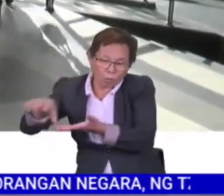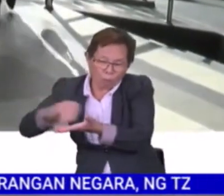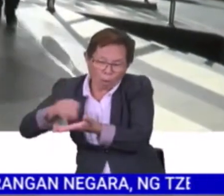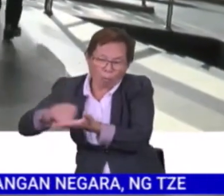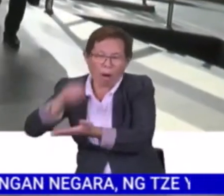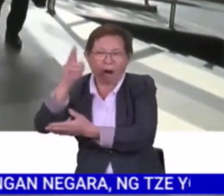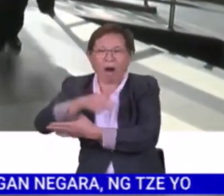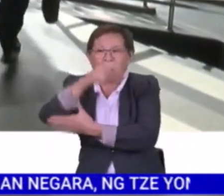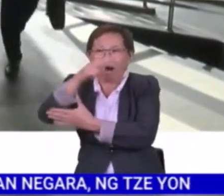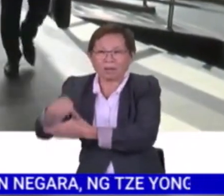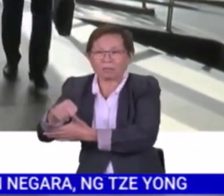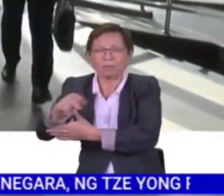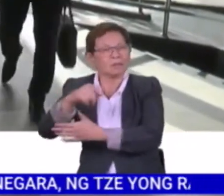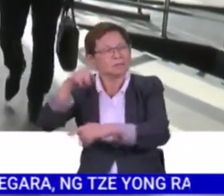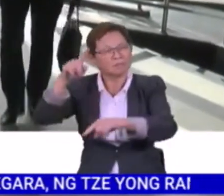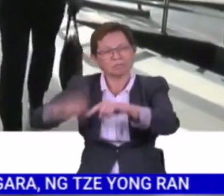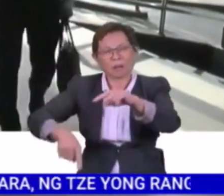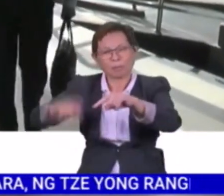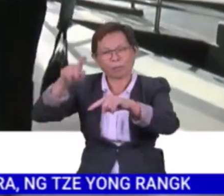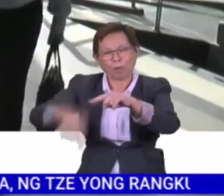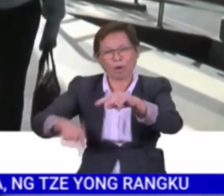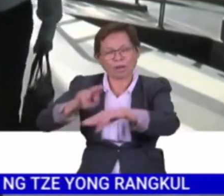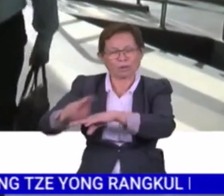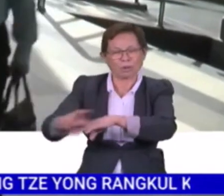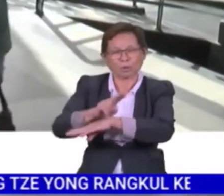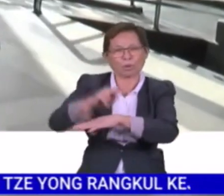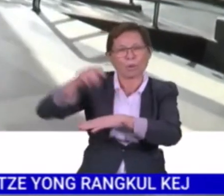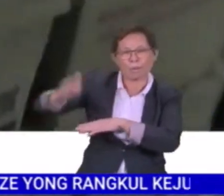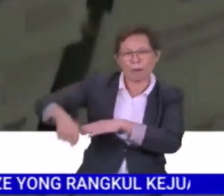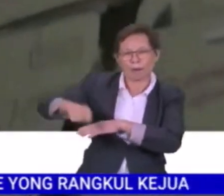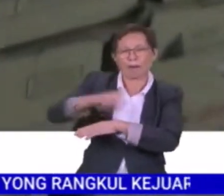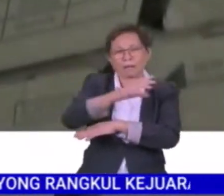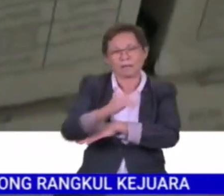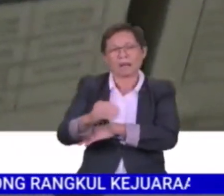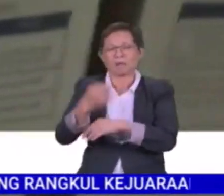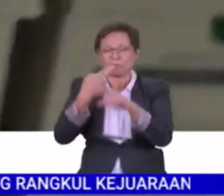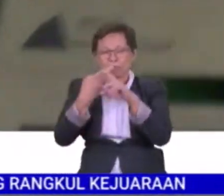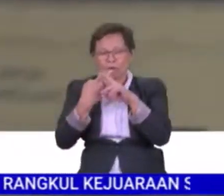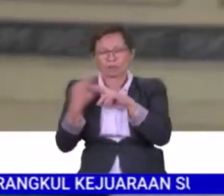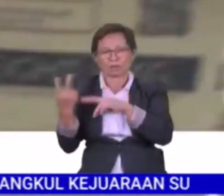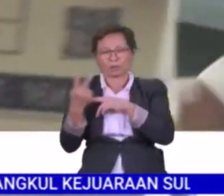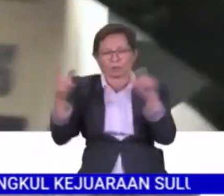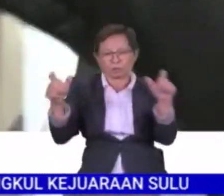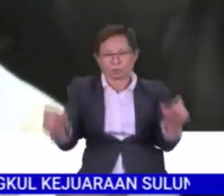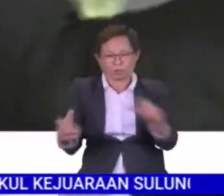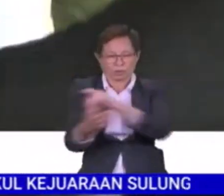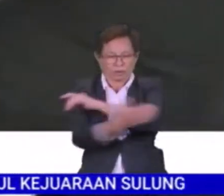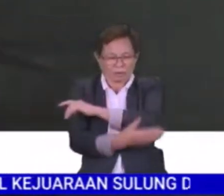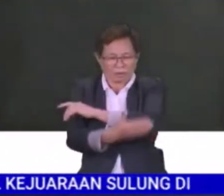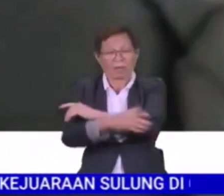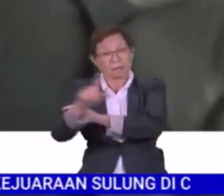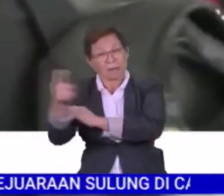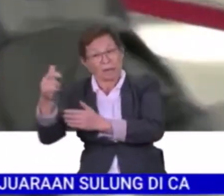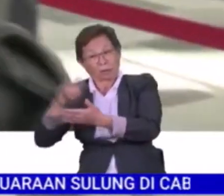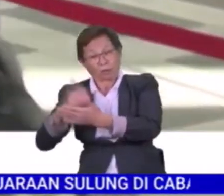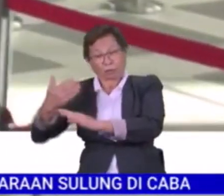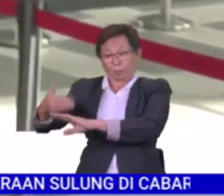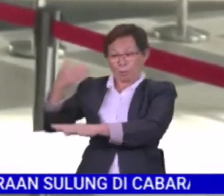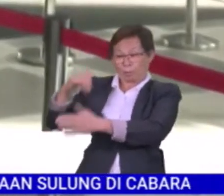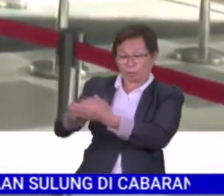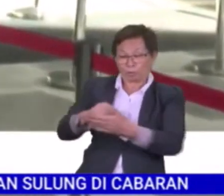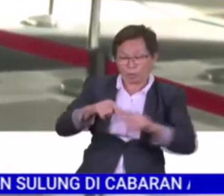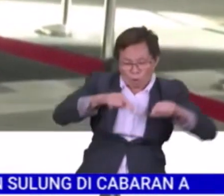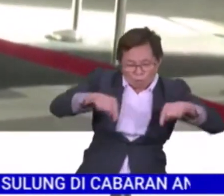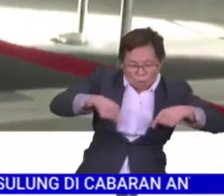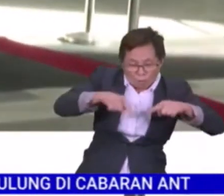secara haram justru tidak boleh digunakan di mahkamah selain rahsia kedua-dua negara. Selain itu, sebelum itu,